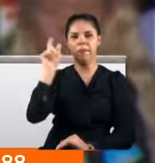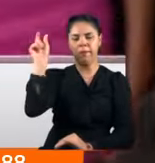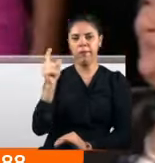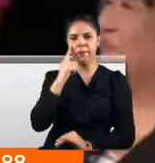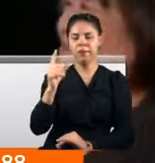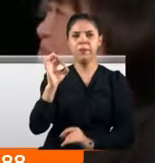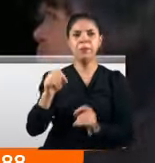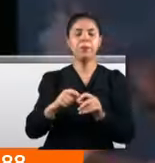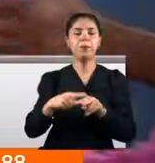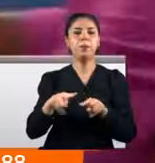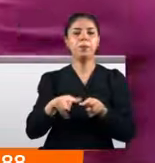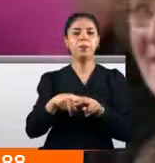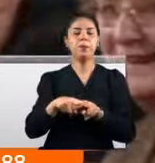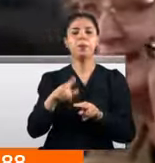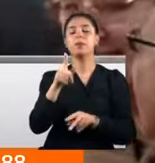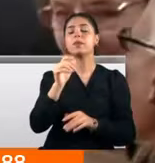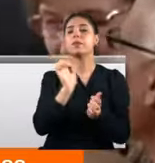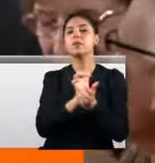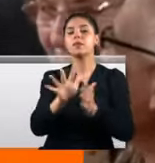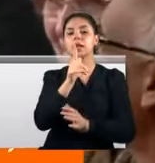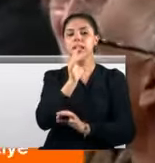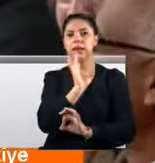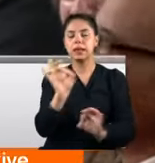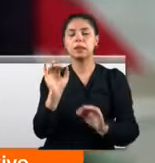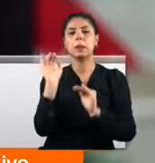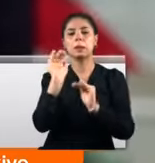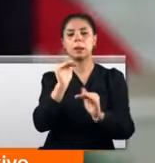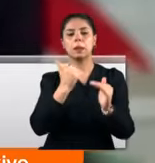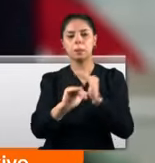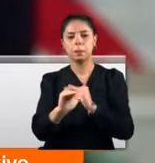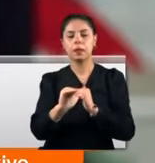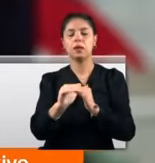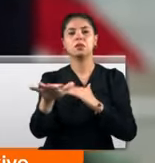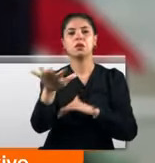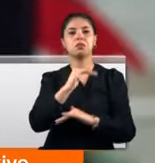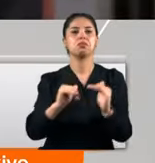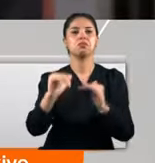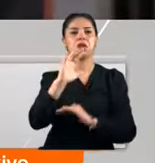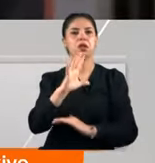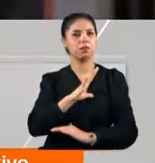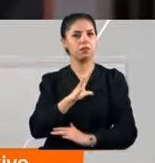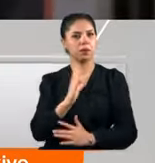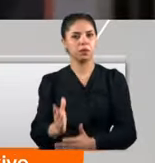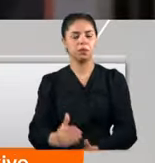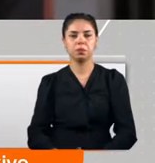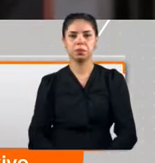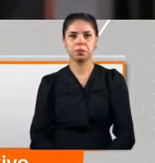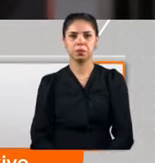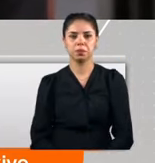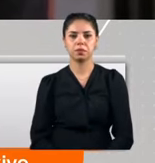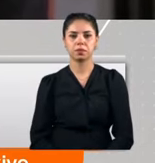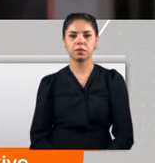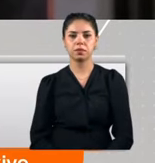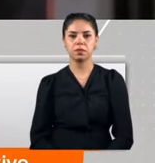Obama ailesi ise suskun. Ancak destek mesajları demokratlardan giderek yükseliyor. Fakat demokratlar açısından bu